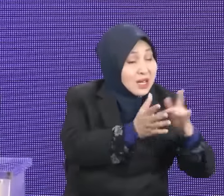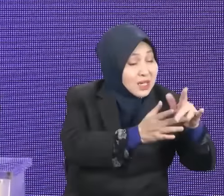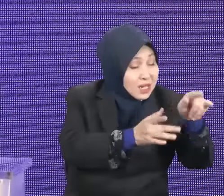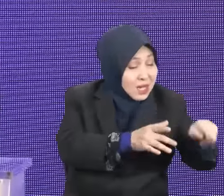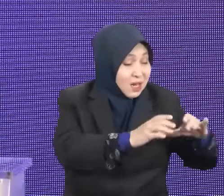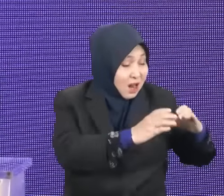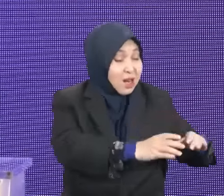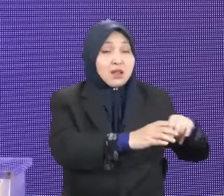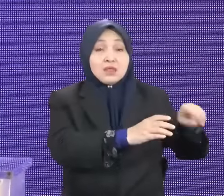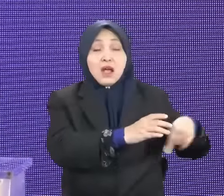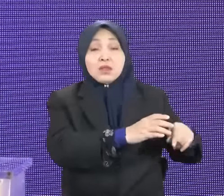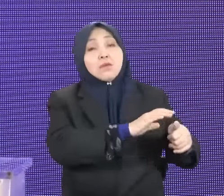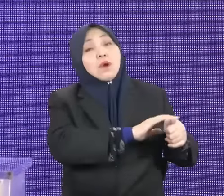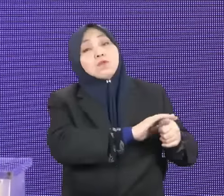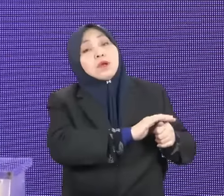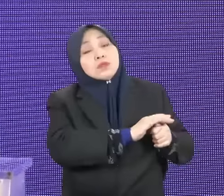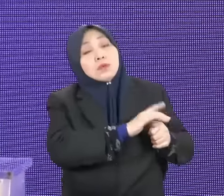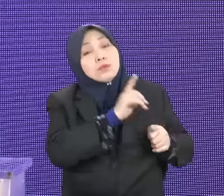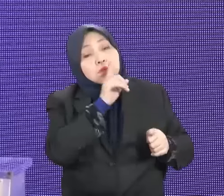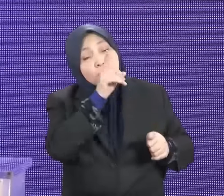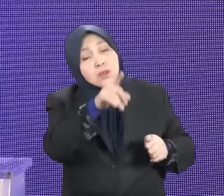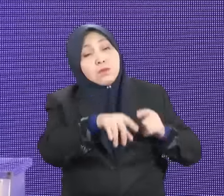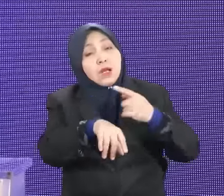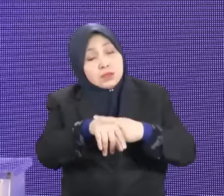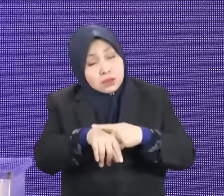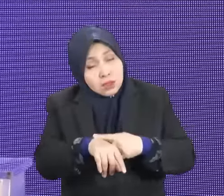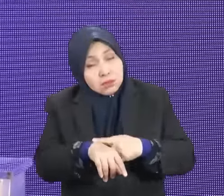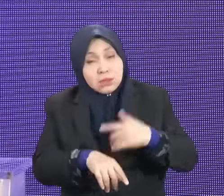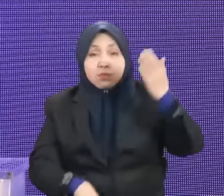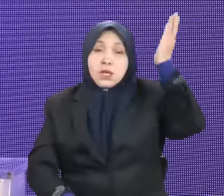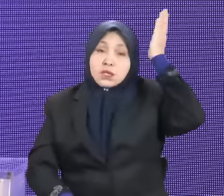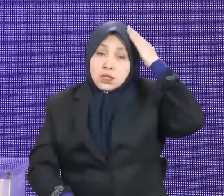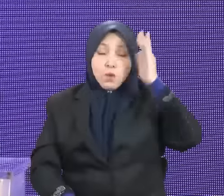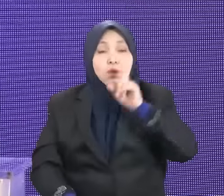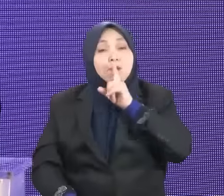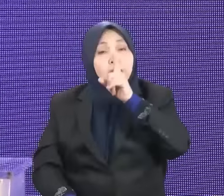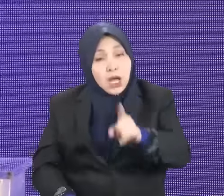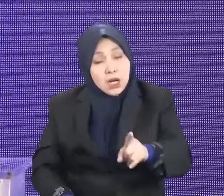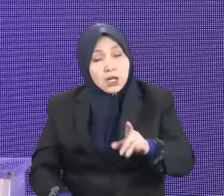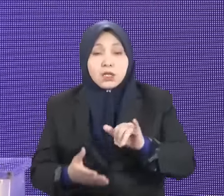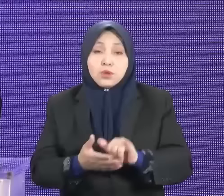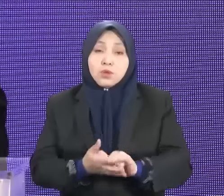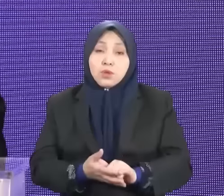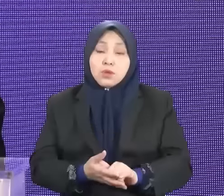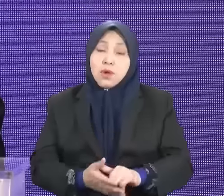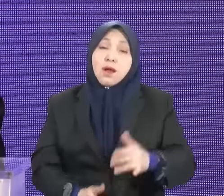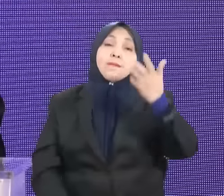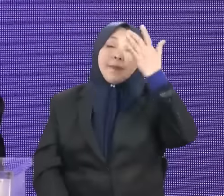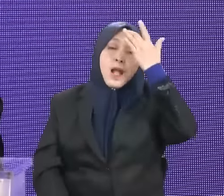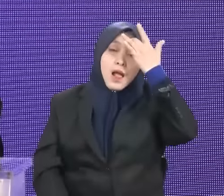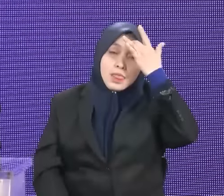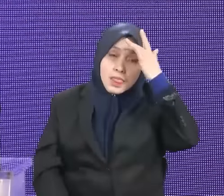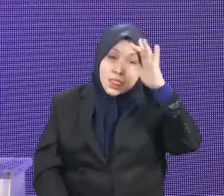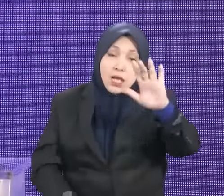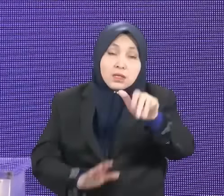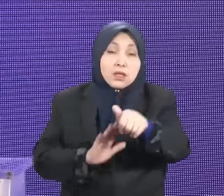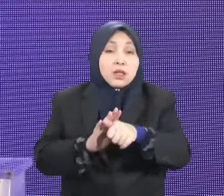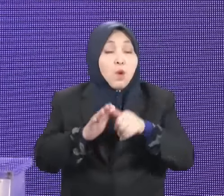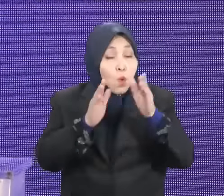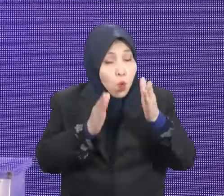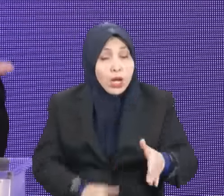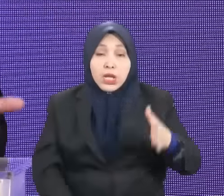menyembunyikan kebenaran ketika mereka ini mengetahui kebenaran tersebut yang pandai menyembunyikan kebenaran ini melakukan